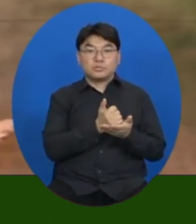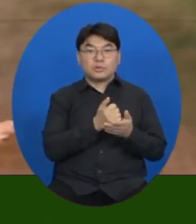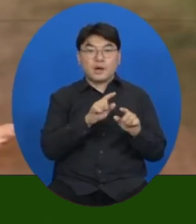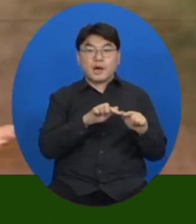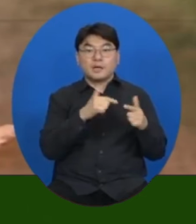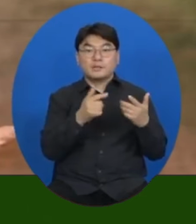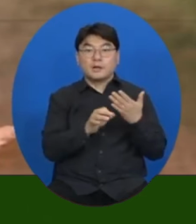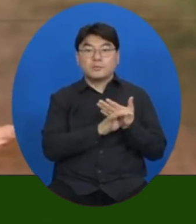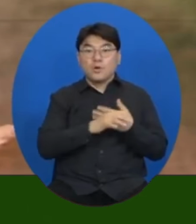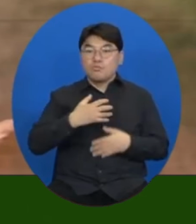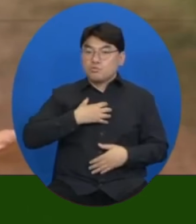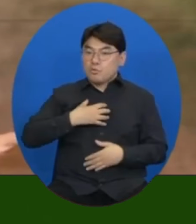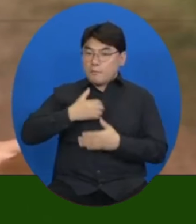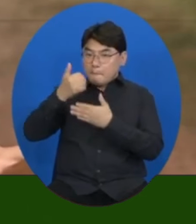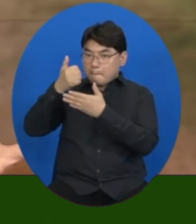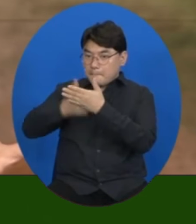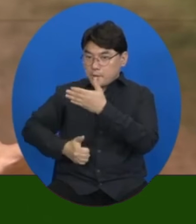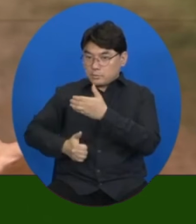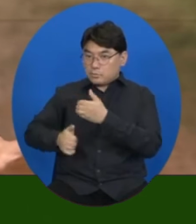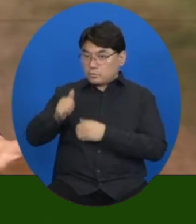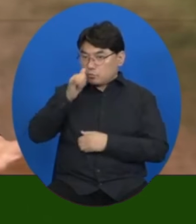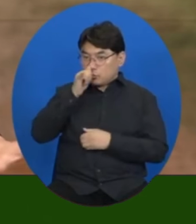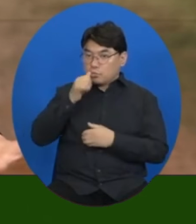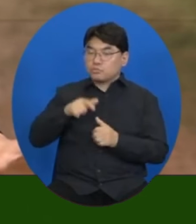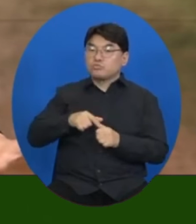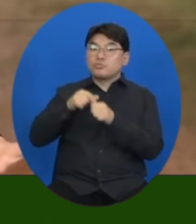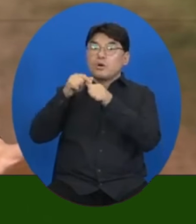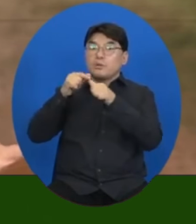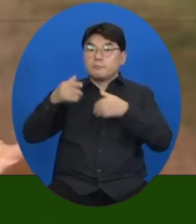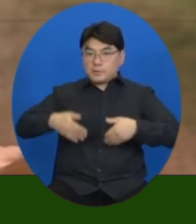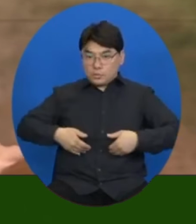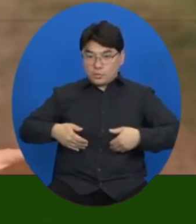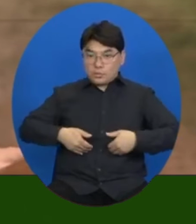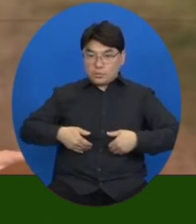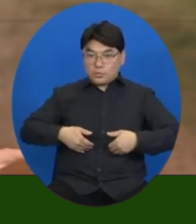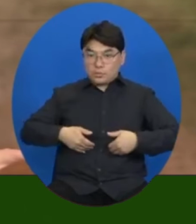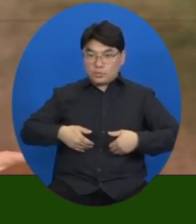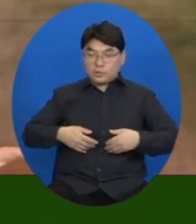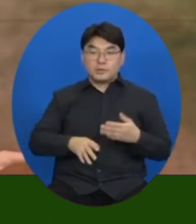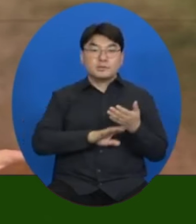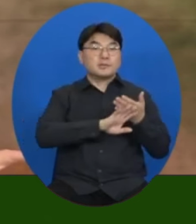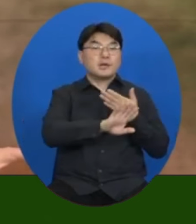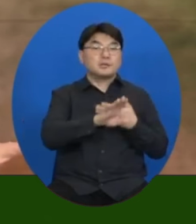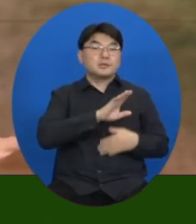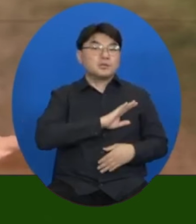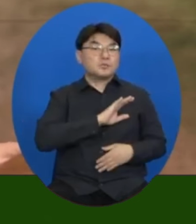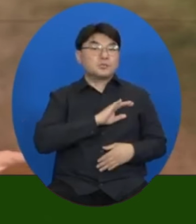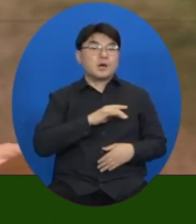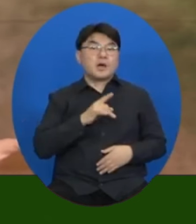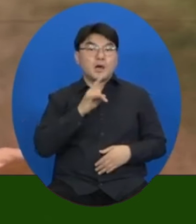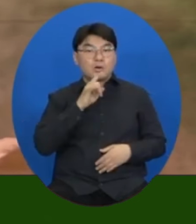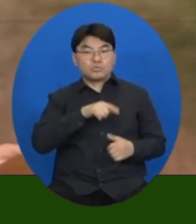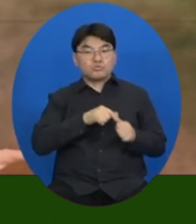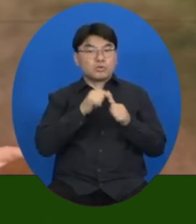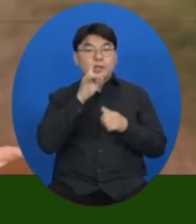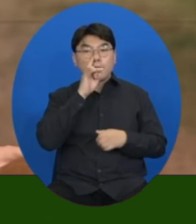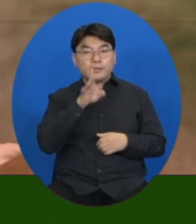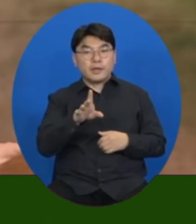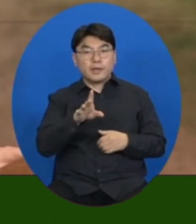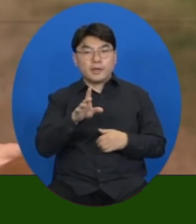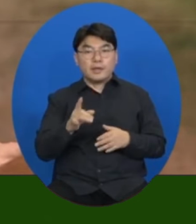위험에 쳐 있는 거예요 구원을 받아야 될 상황입니다 근데 다른 이름으로는 구원이 안 되고 오직 예수 그리스도